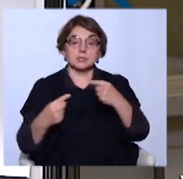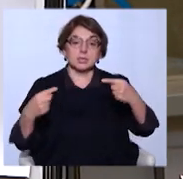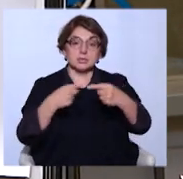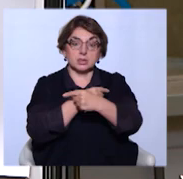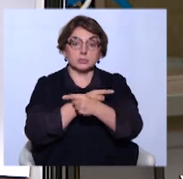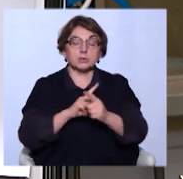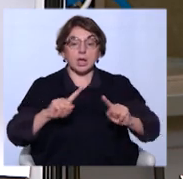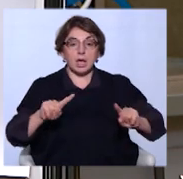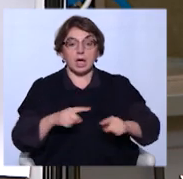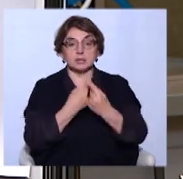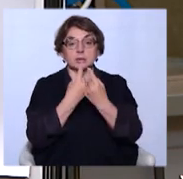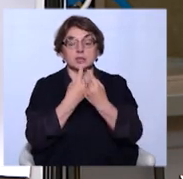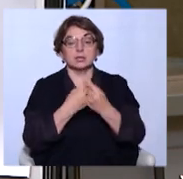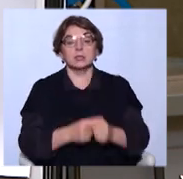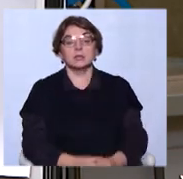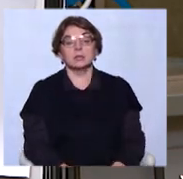რეაქცია არის აღდგენა.